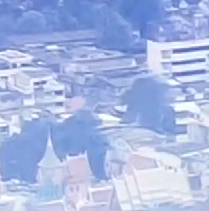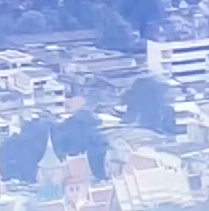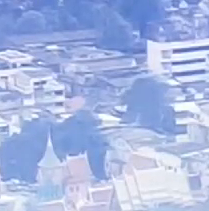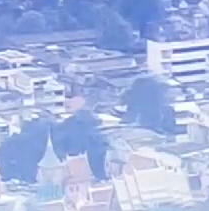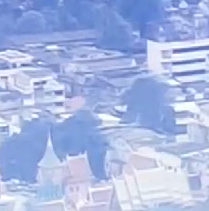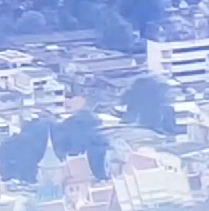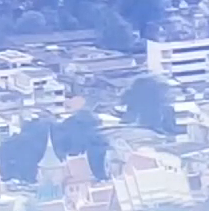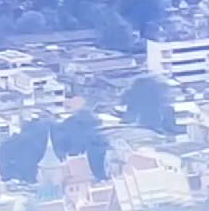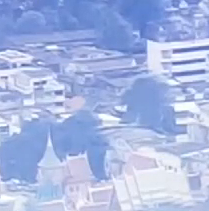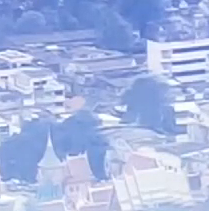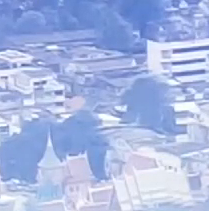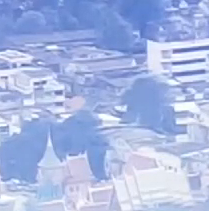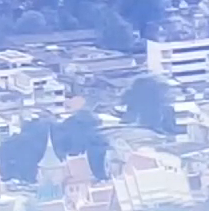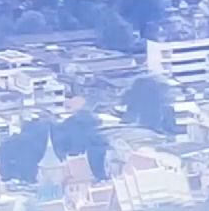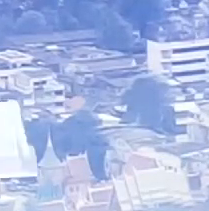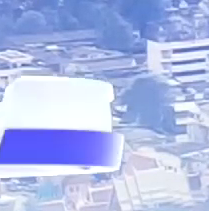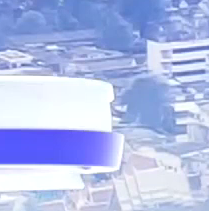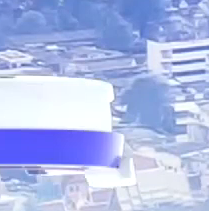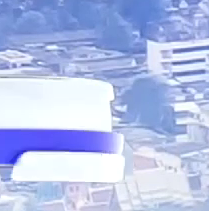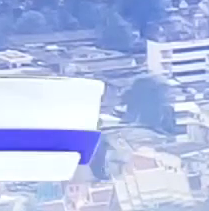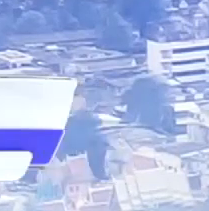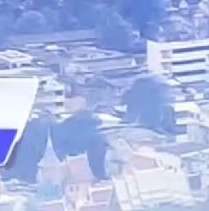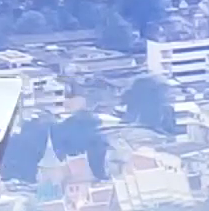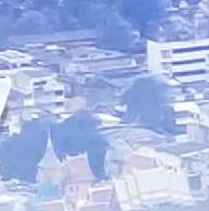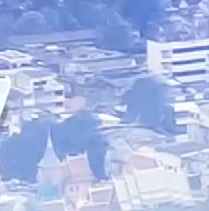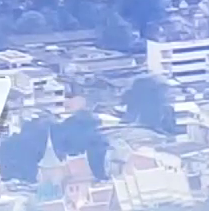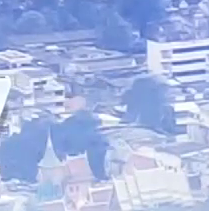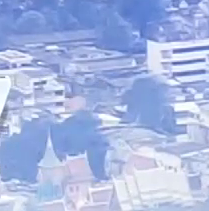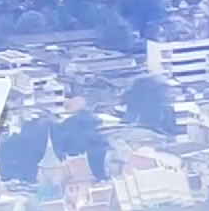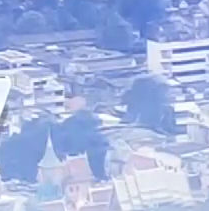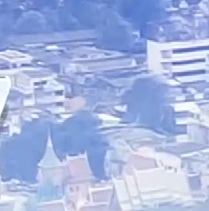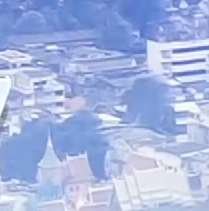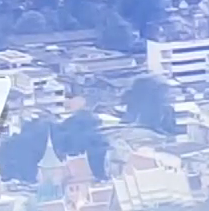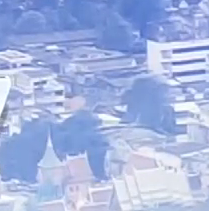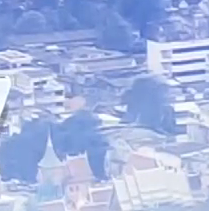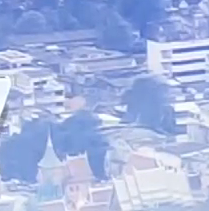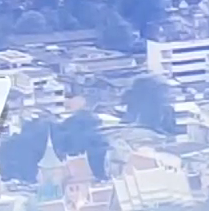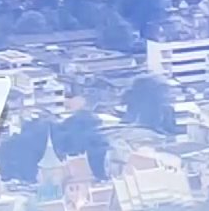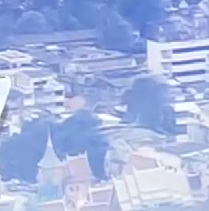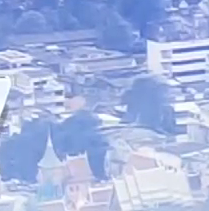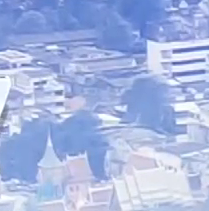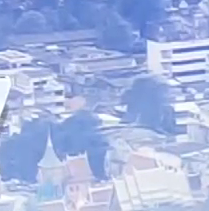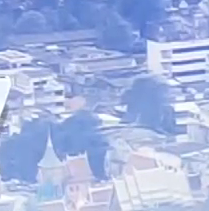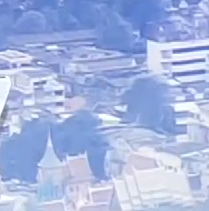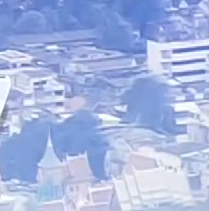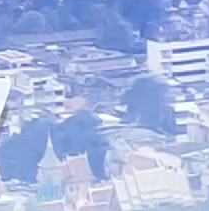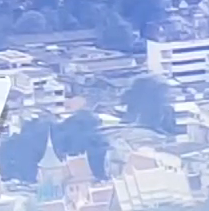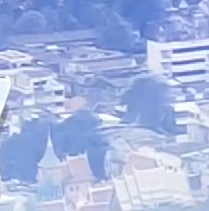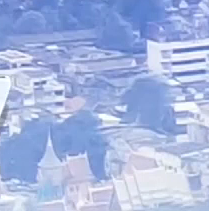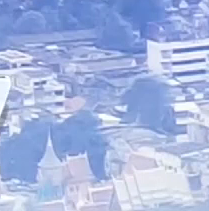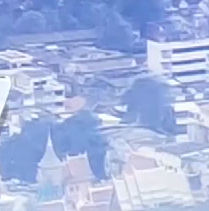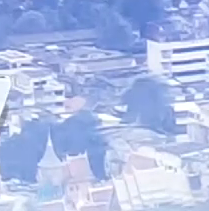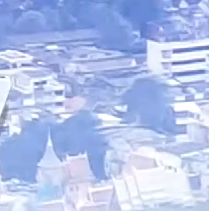มมือดีมากครับถ่ายรูปมาว่าอยู่บ้านอย่างดีแต่หลายคนยังไม่ให้ความร่วมมือก็จะกลับกลายไปเป็นแหล่